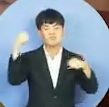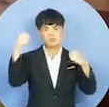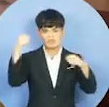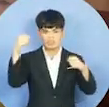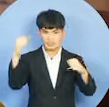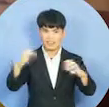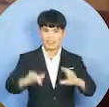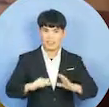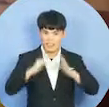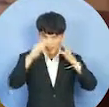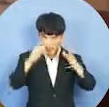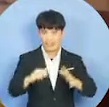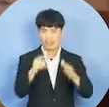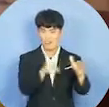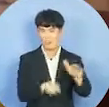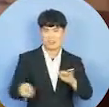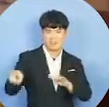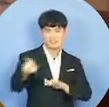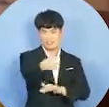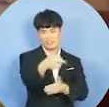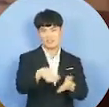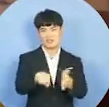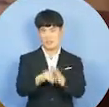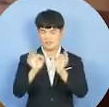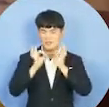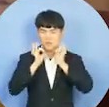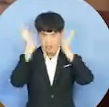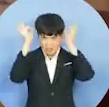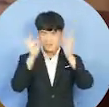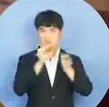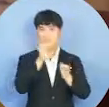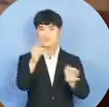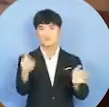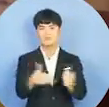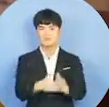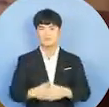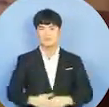춤축제가 세계적인 축제로 도약할 수 있도록 최선을 다하겠습니다.